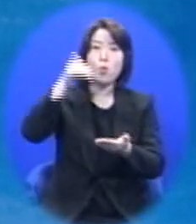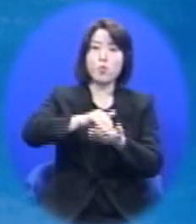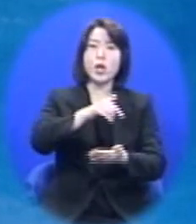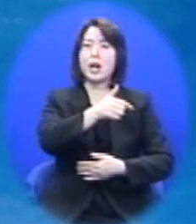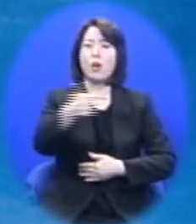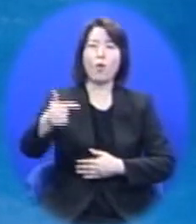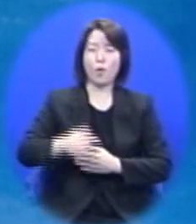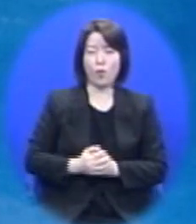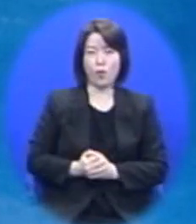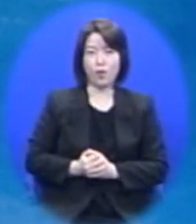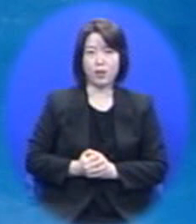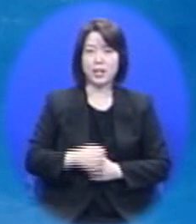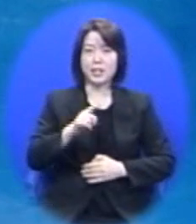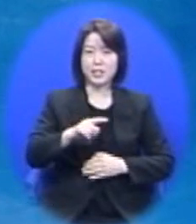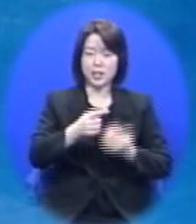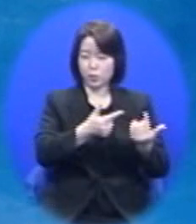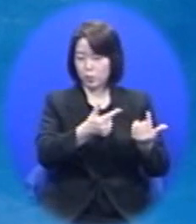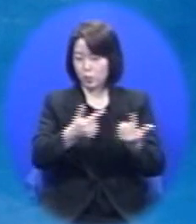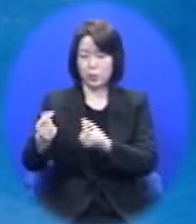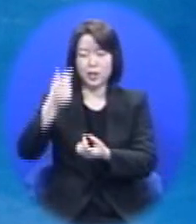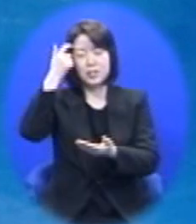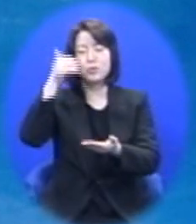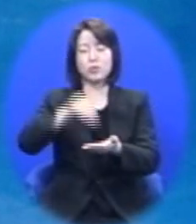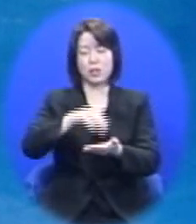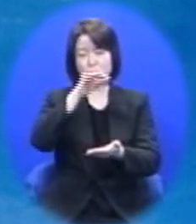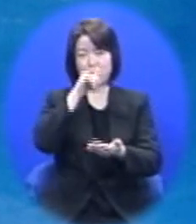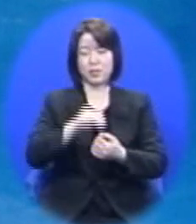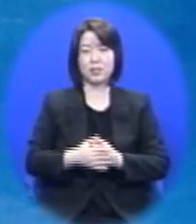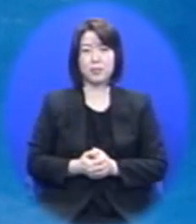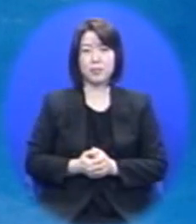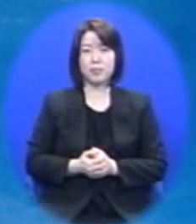공부 열심히 할 것. 이거 다 후회하고 있대요.